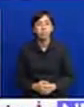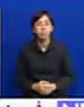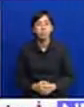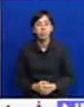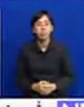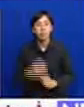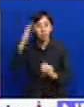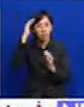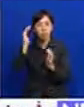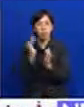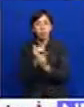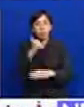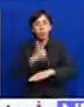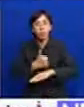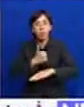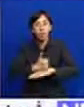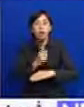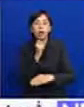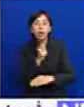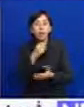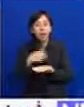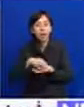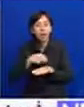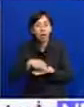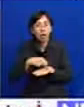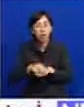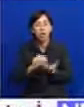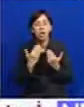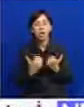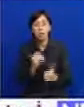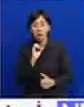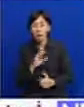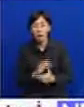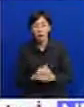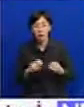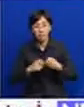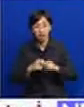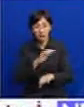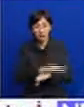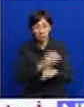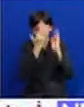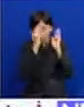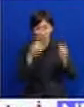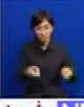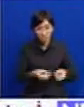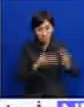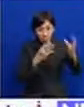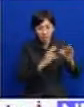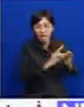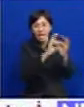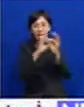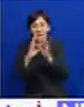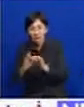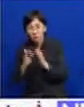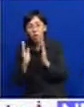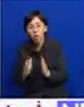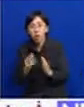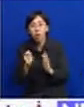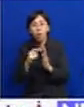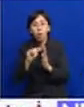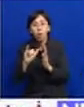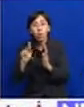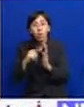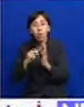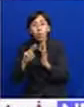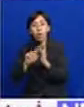วงผู้บัญชาการตำรวจแห่งชาติยืนยันว่าไม่ได้ระบุว่าเหตุระเบิดที่แยกราชประสงค์นั้นมีสาเหตุเกิดจากการส่งชาวอุยกูร์กลับ